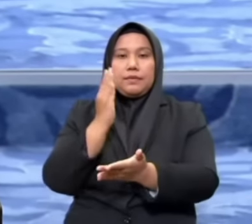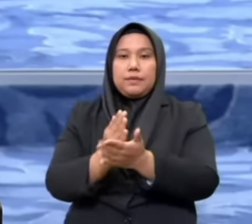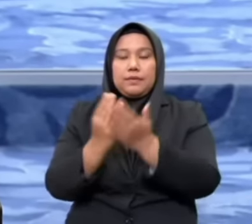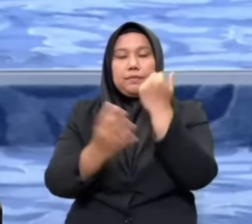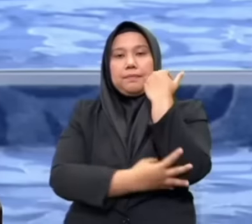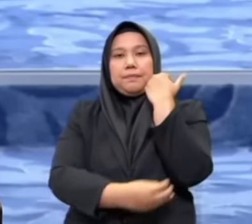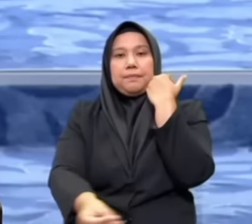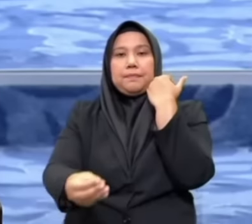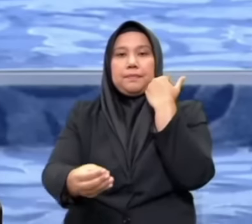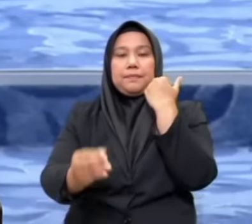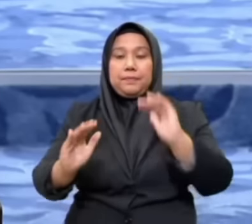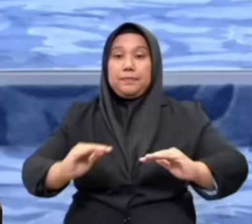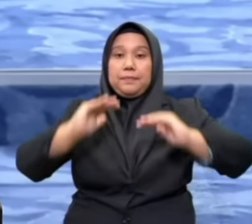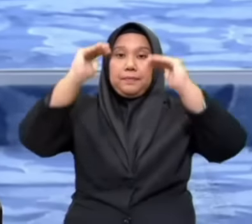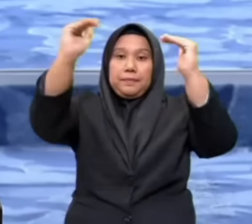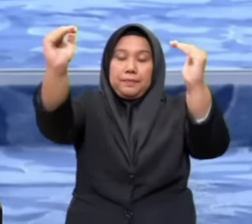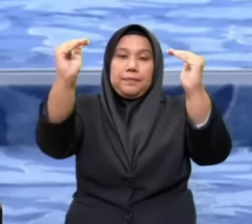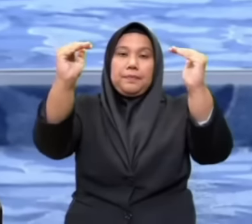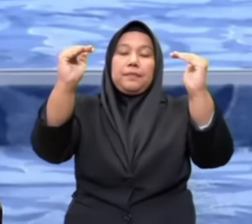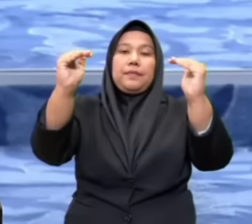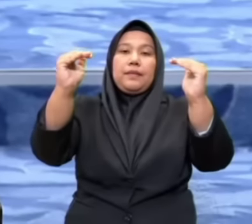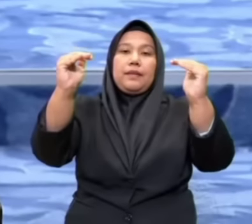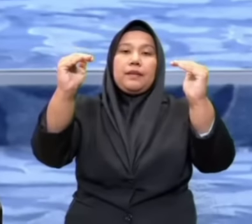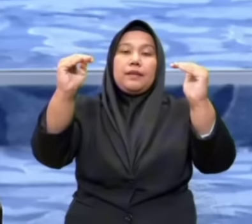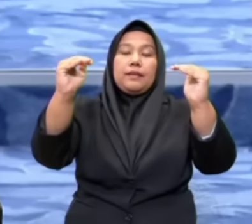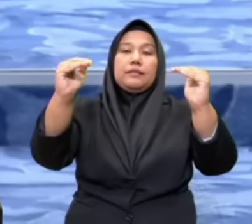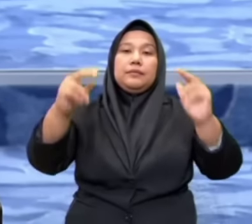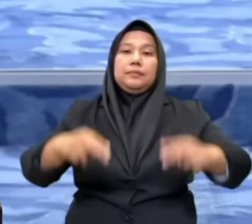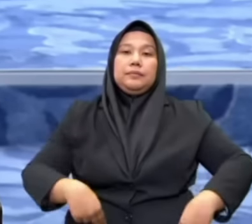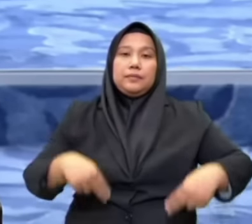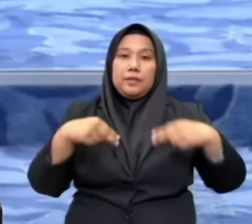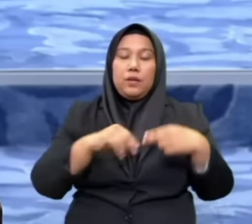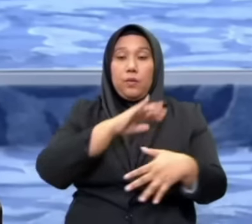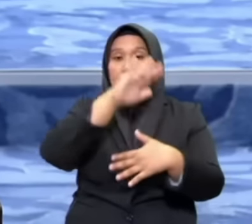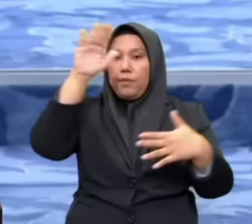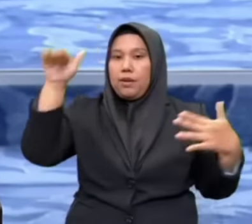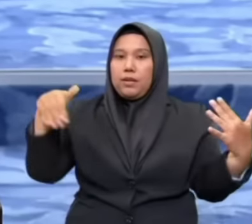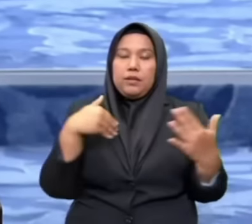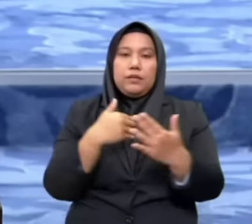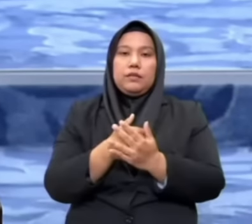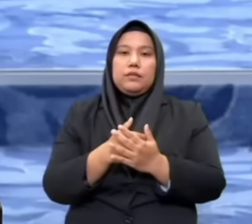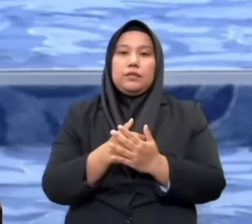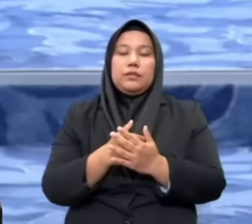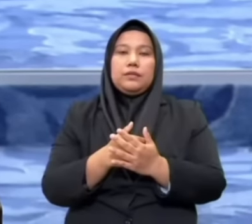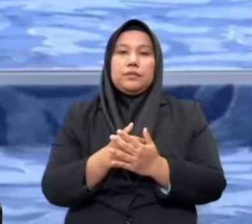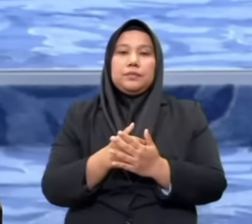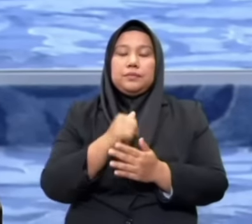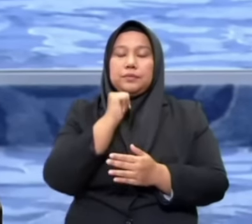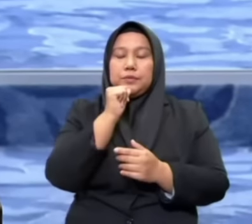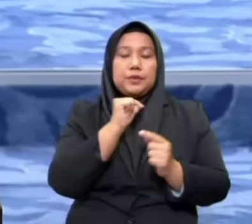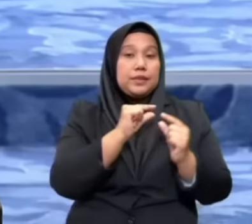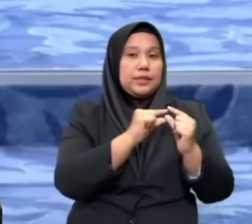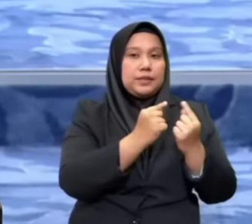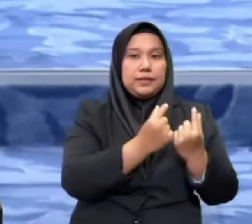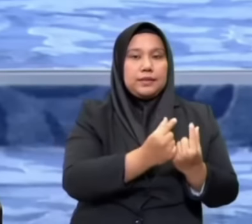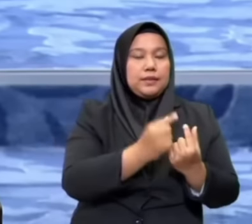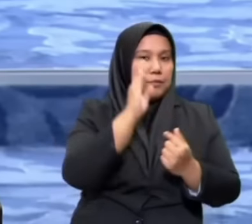peningkatan taraf hidup, itu menyeluruh dan tidak dikategorikan sebagai Bumi Putra dan bukan Bumi